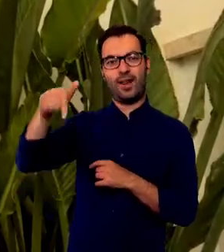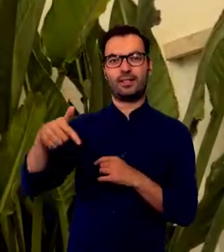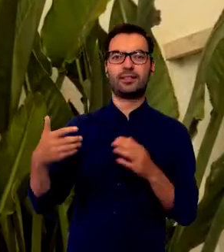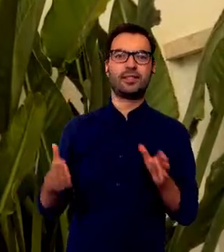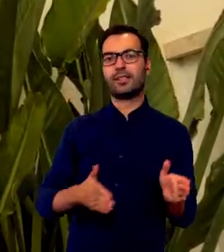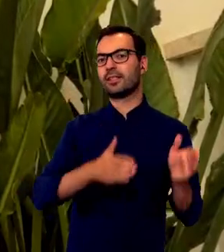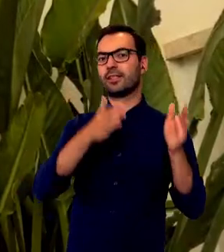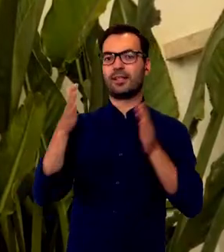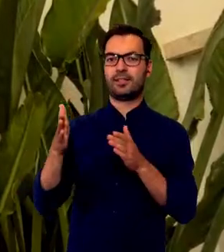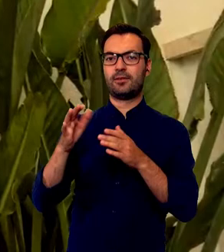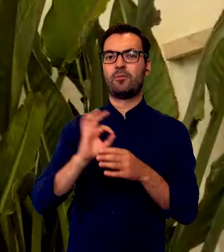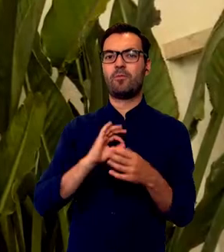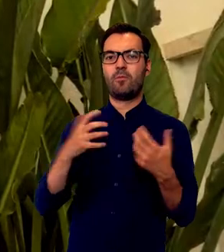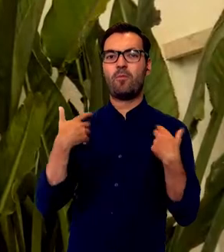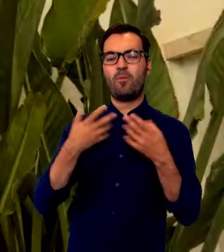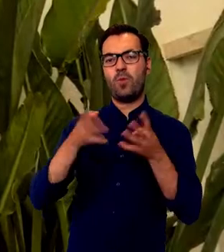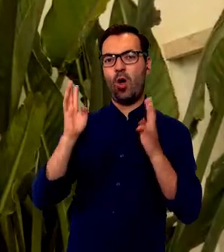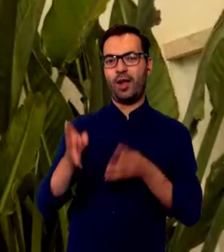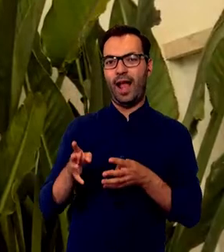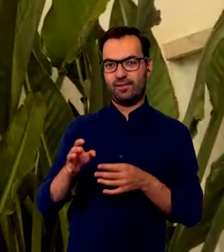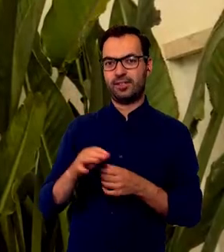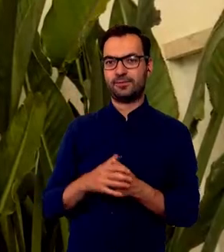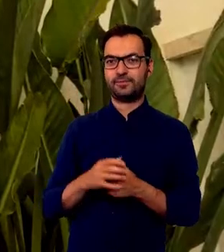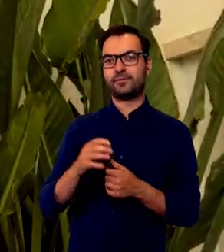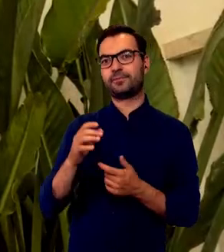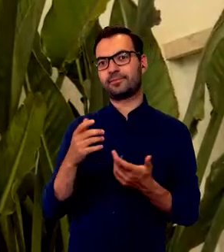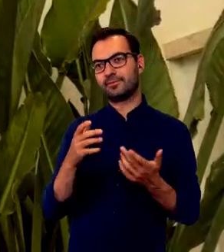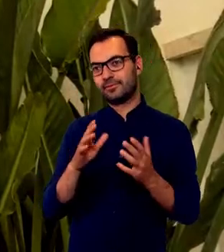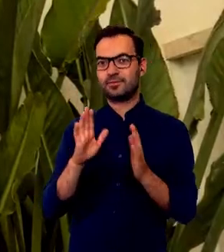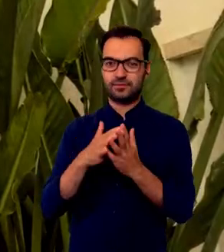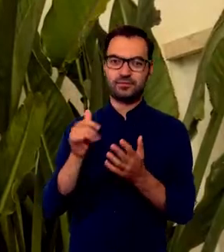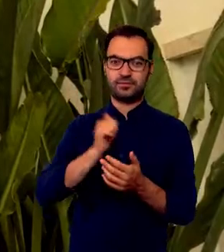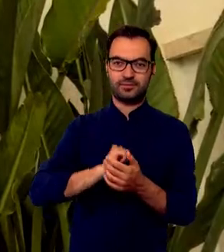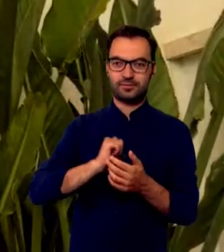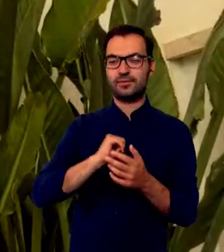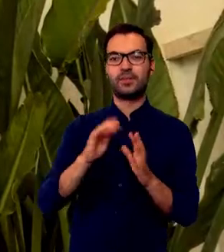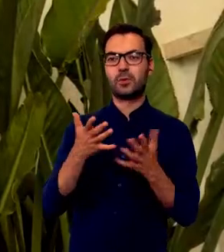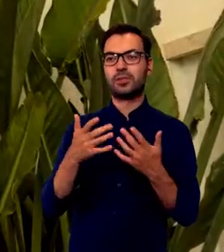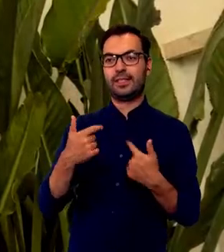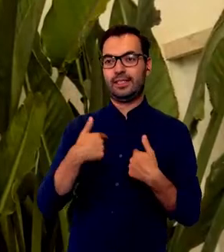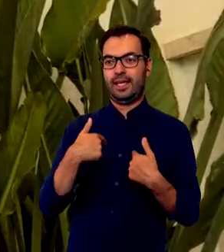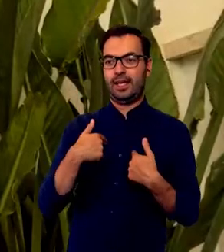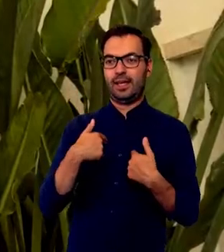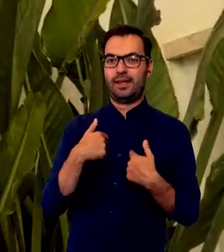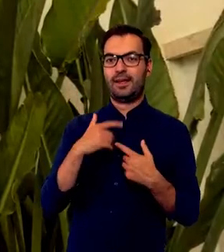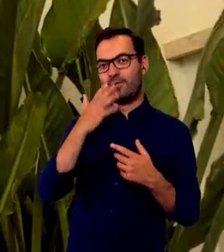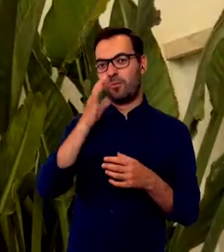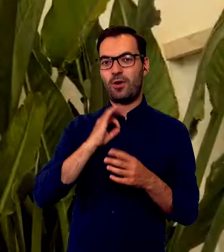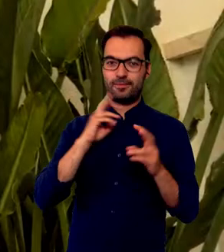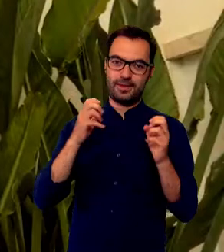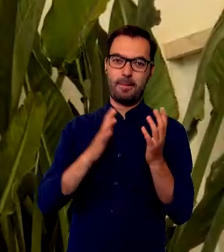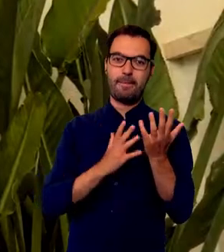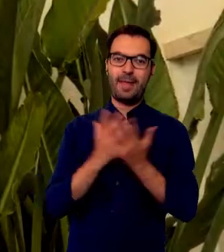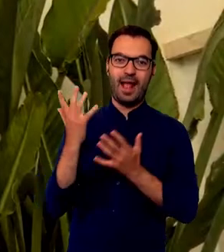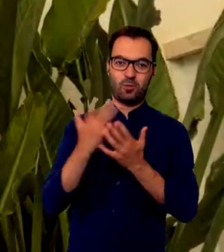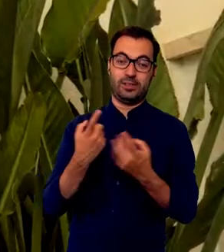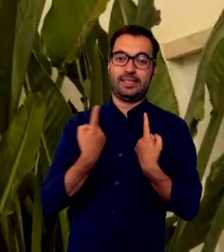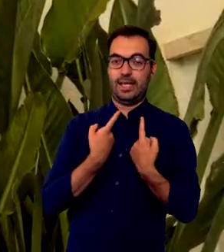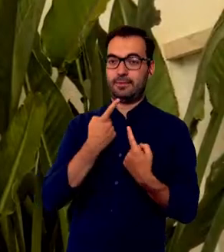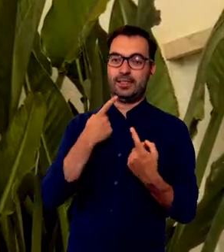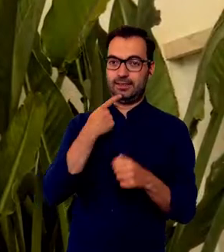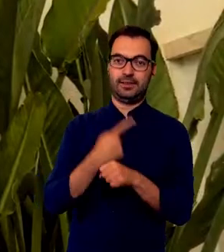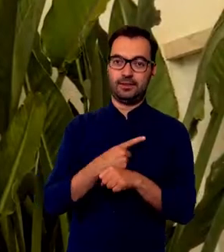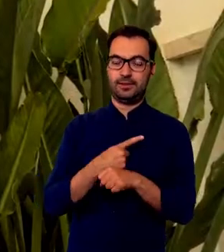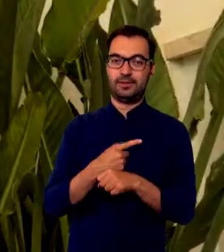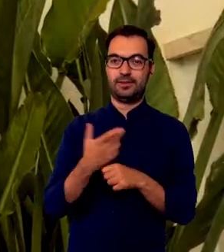kolejna autobiografia, ale trudno powiedzieć autobiografia, ale rzeczywiście opowieść o tym, jak to ja wlazłam do piekła na własne życzenie